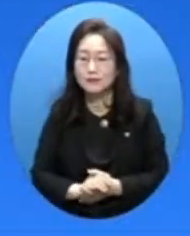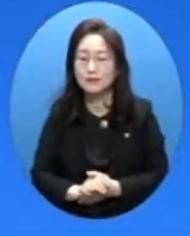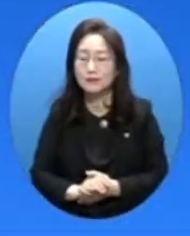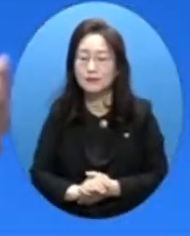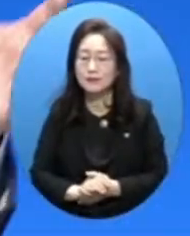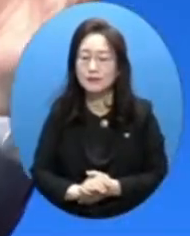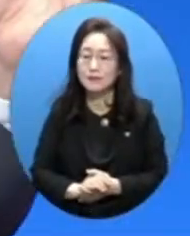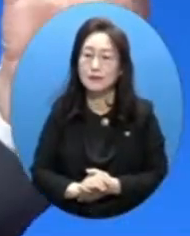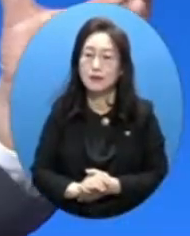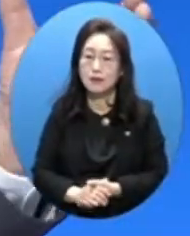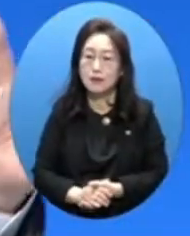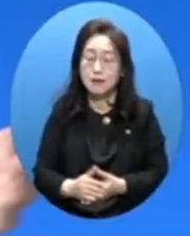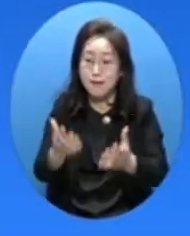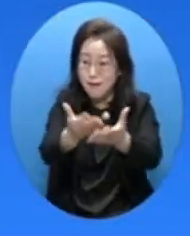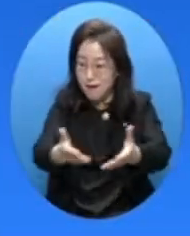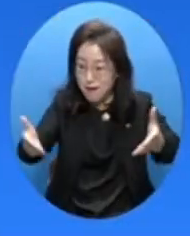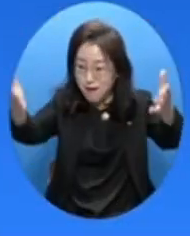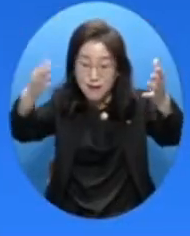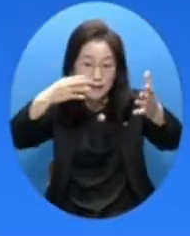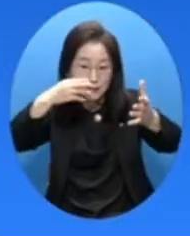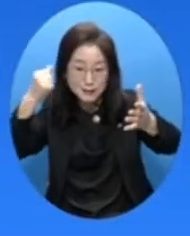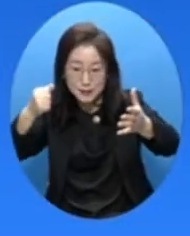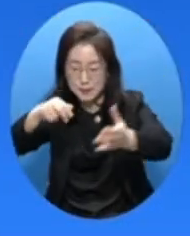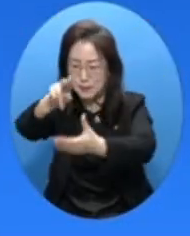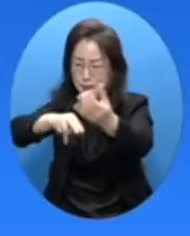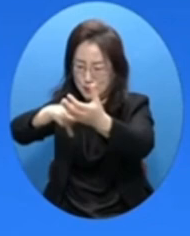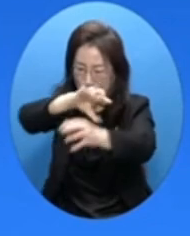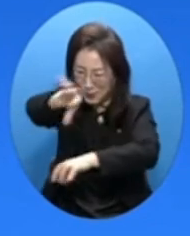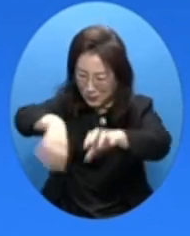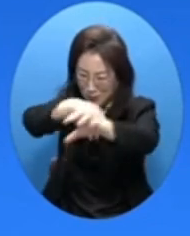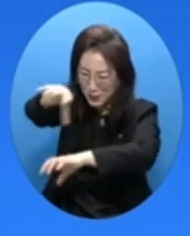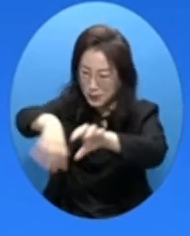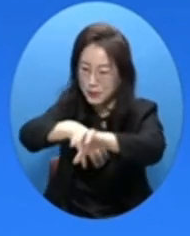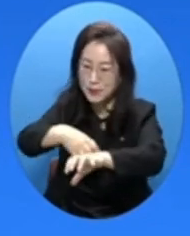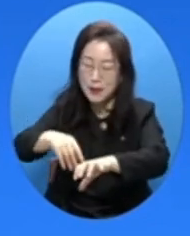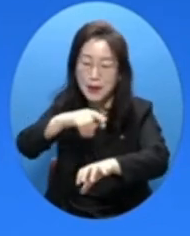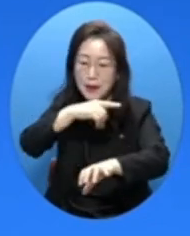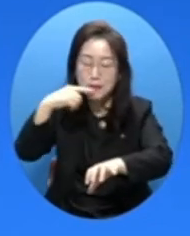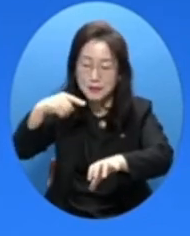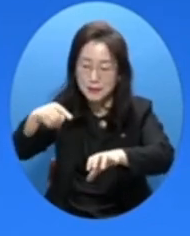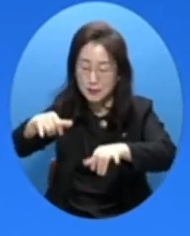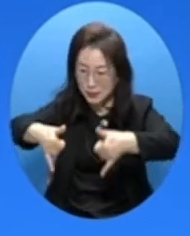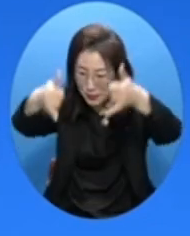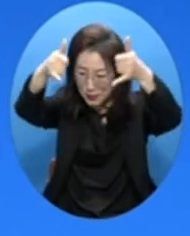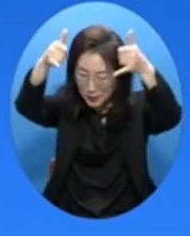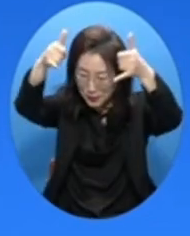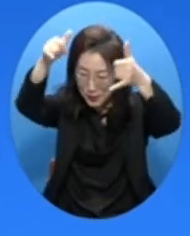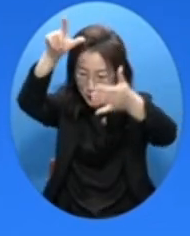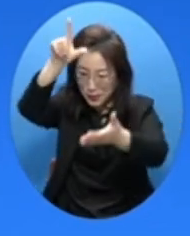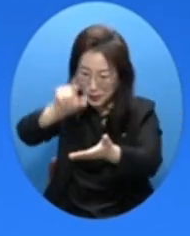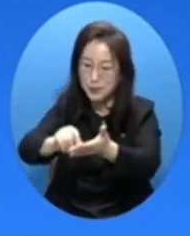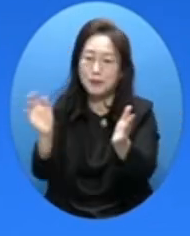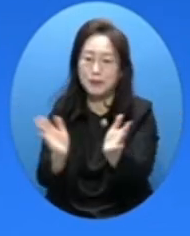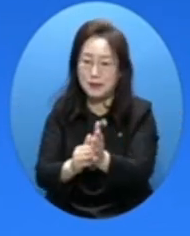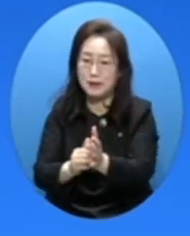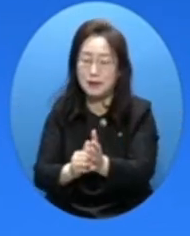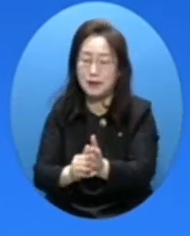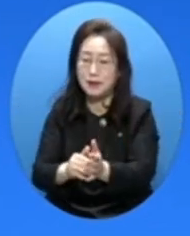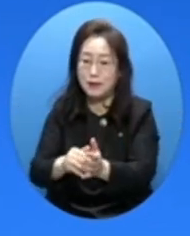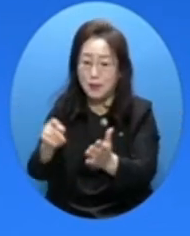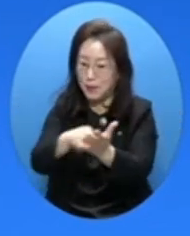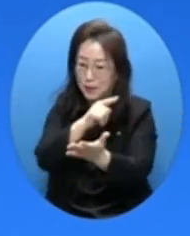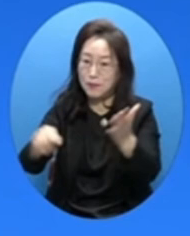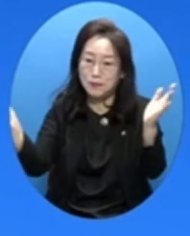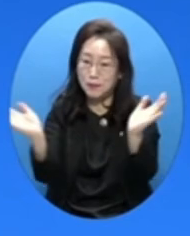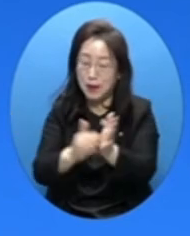그 마른 가득 찬 기름을 팔아서 빚도 다 갚고 그리고 또